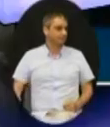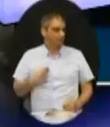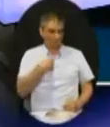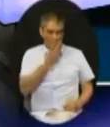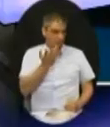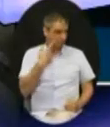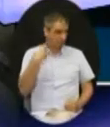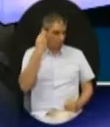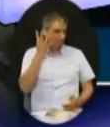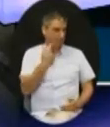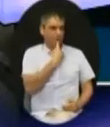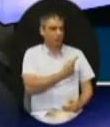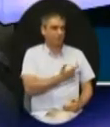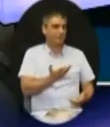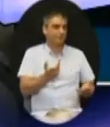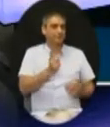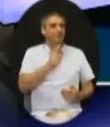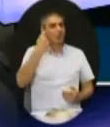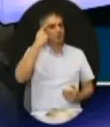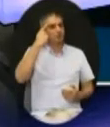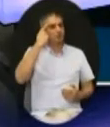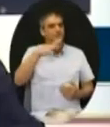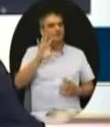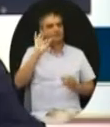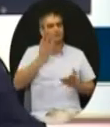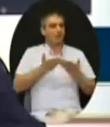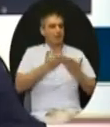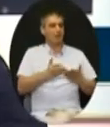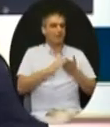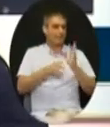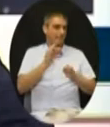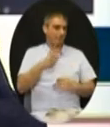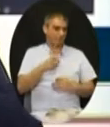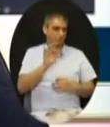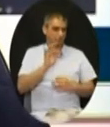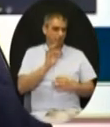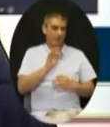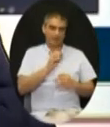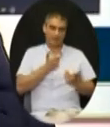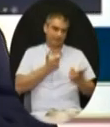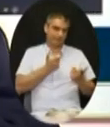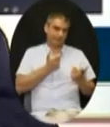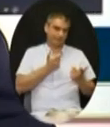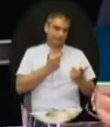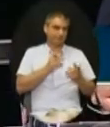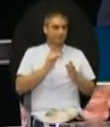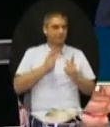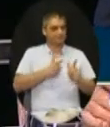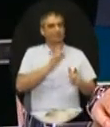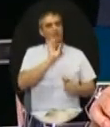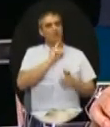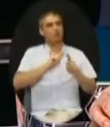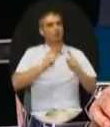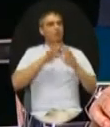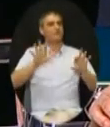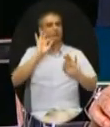למדים מהדברים שלך, שבעצם מי שחושב שימצא סעד בבתי המשפט כדי להילחם בתופעה של הגזענות